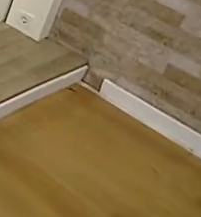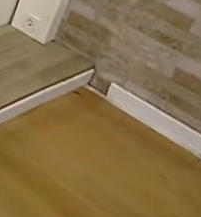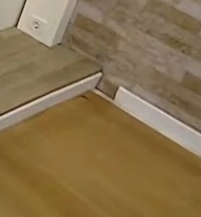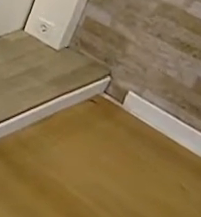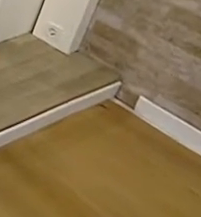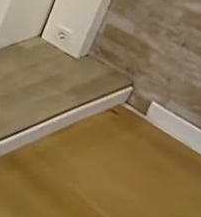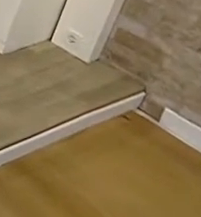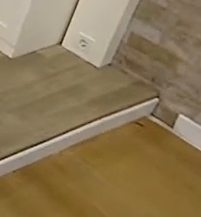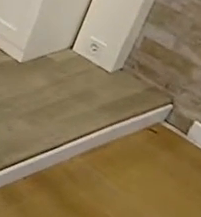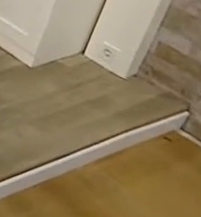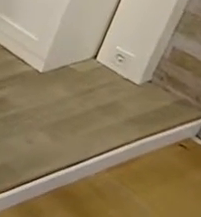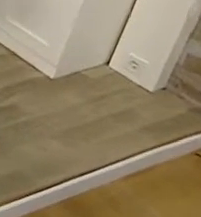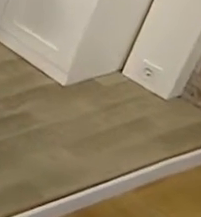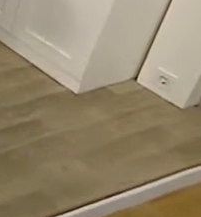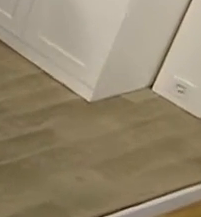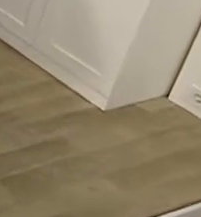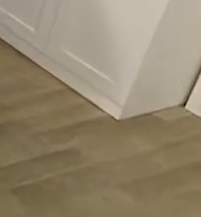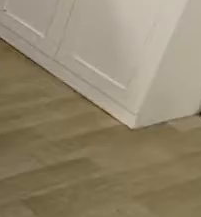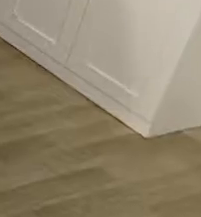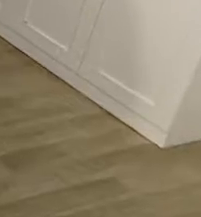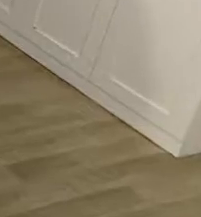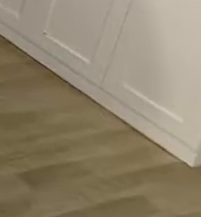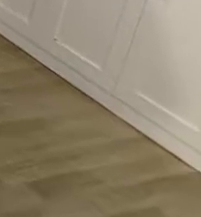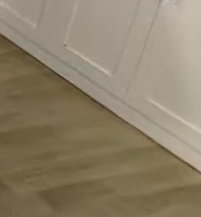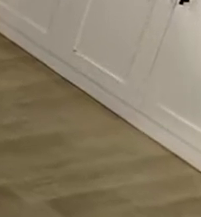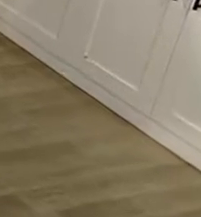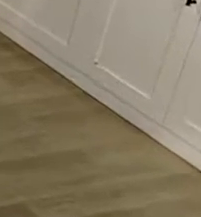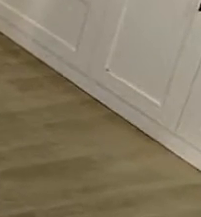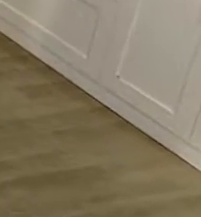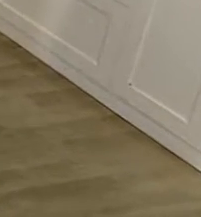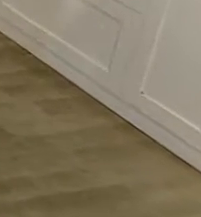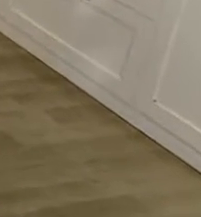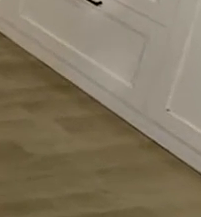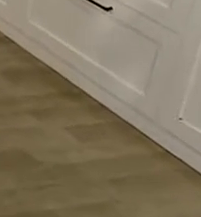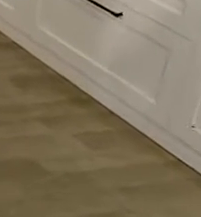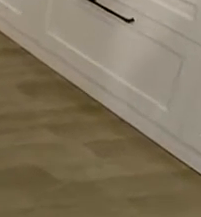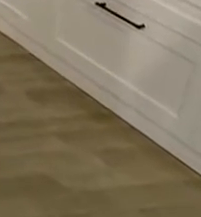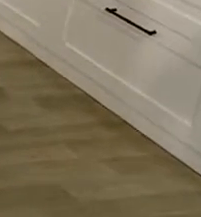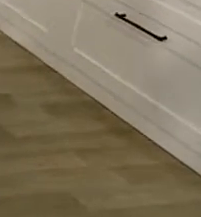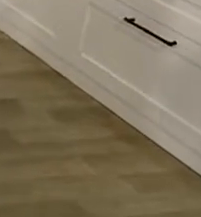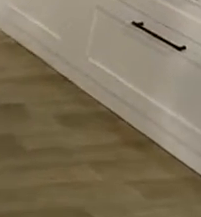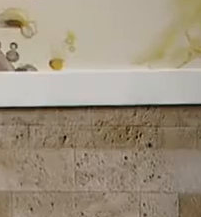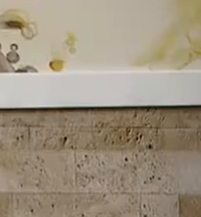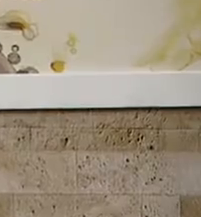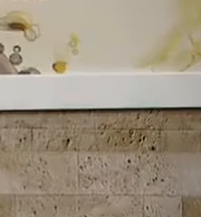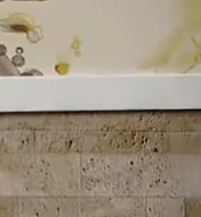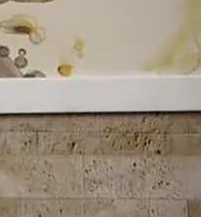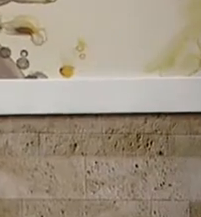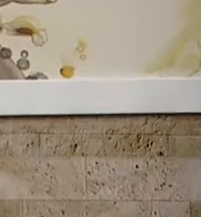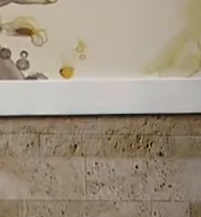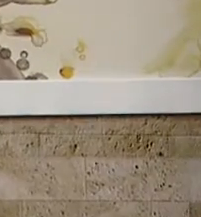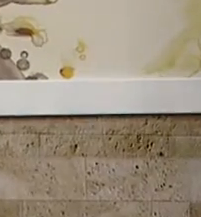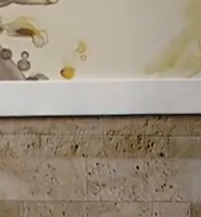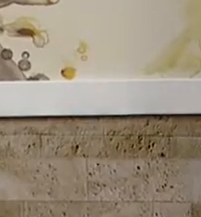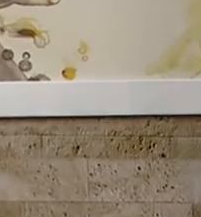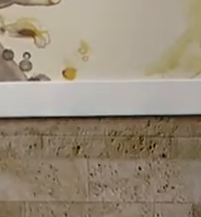Evet evet Elif alacağım tekrar geldim Hoşgeldin neler yaptık ama gene ön tarafı şekillendirmesi gibi